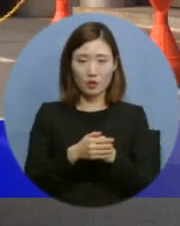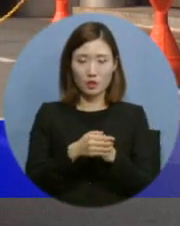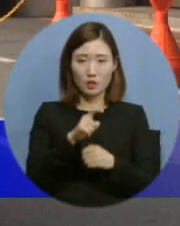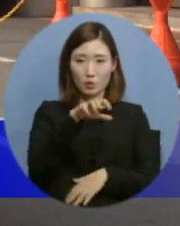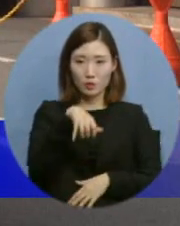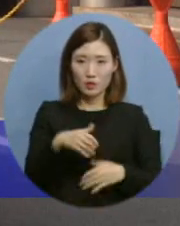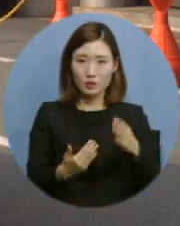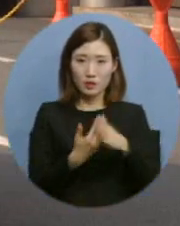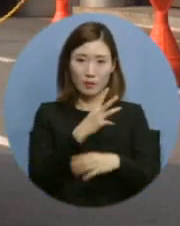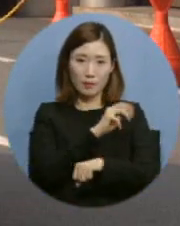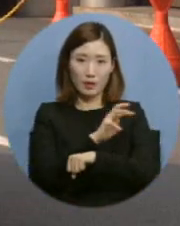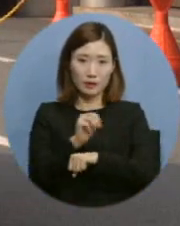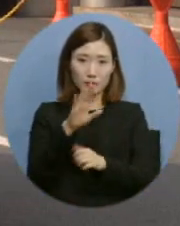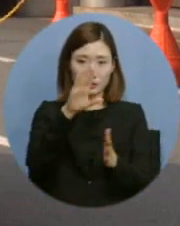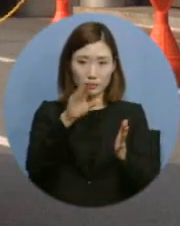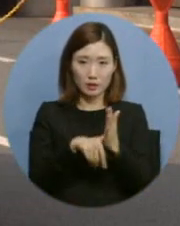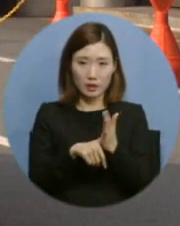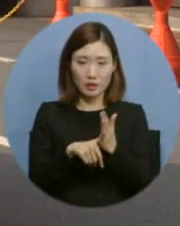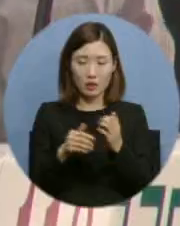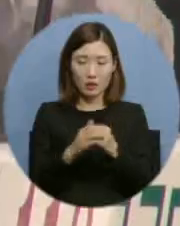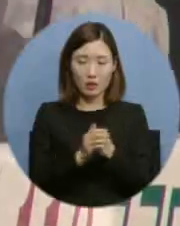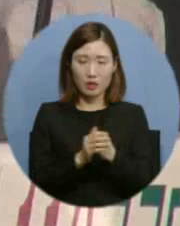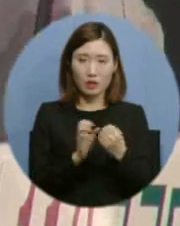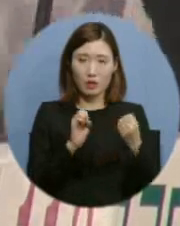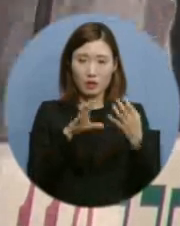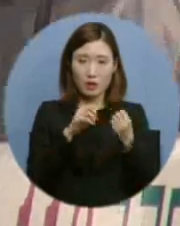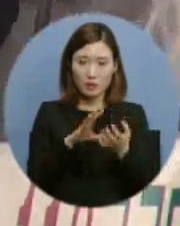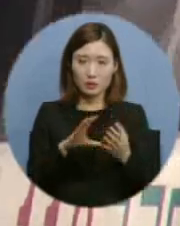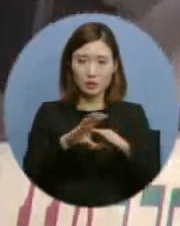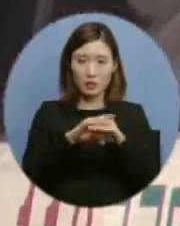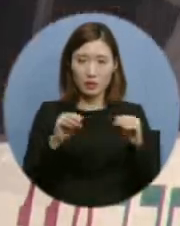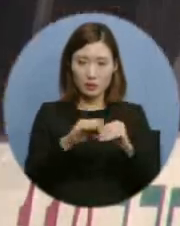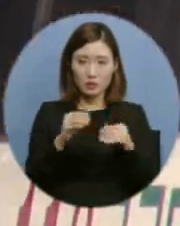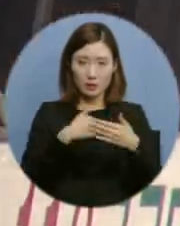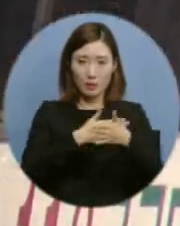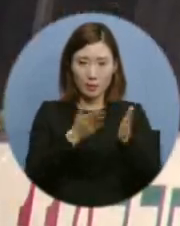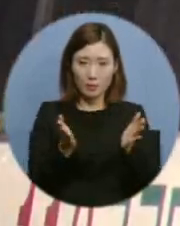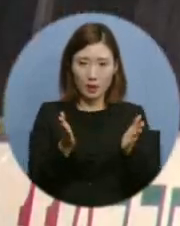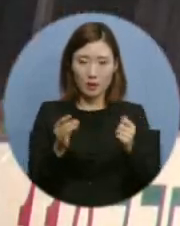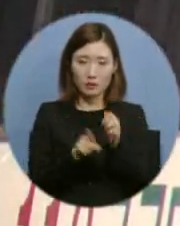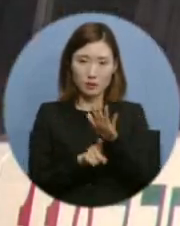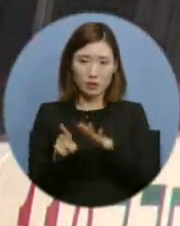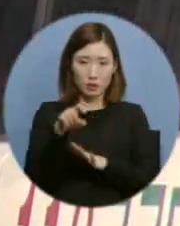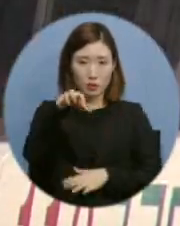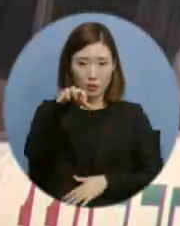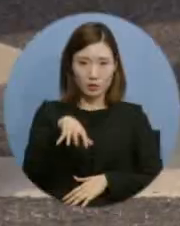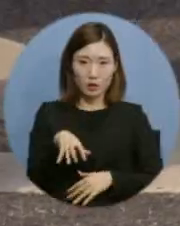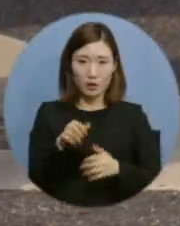메르스 사태 때 메르스 대응 대책 상황실을 운영하면서 최전선에서